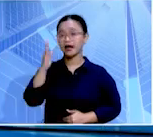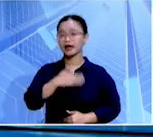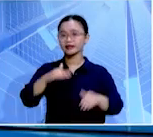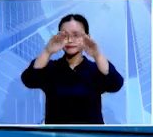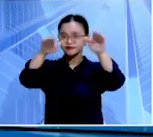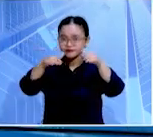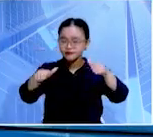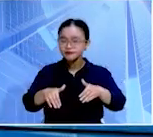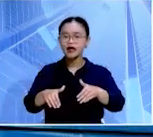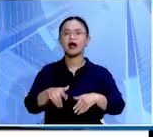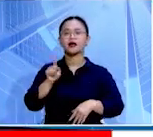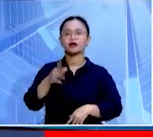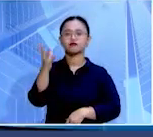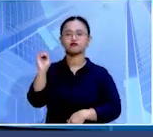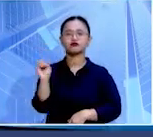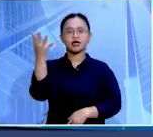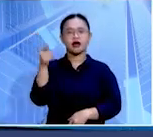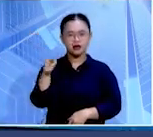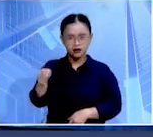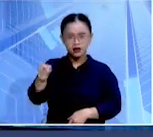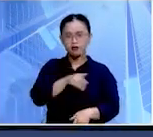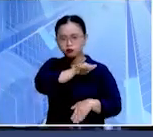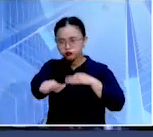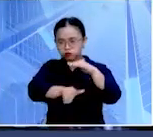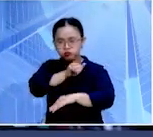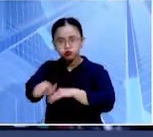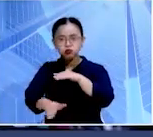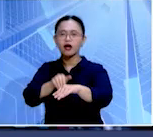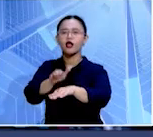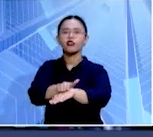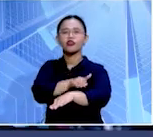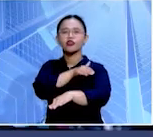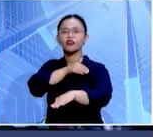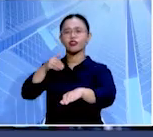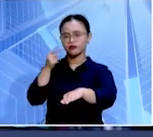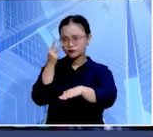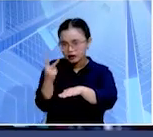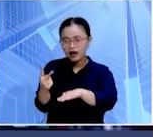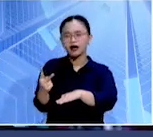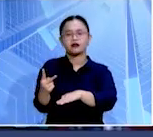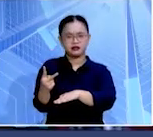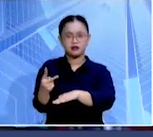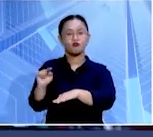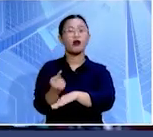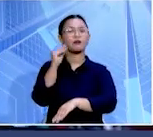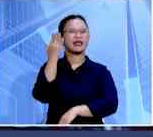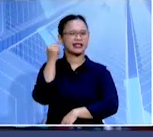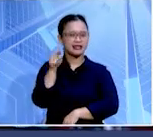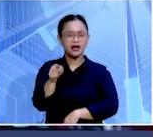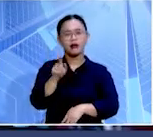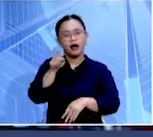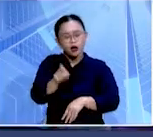Sementara itu di hari Natal ini pemirsa, jalur kawasan wisata Puncak Bogor, Jawa Barat terpantau padat sejak pagi. Sistem